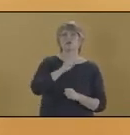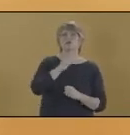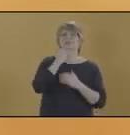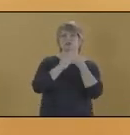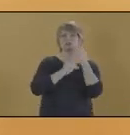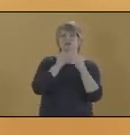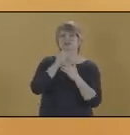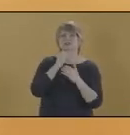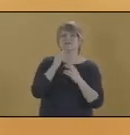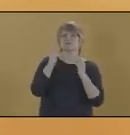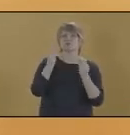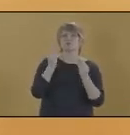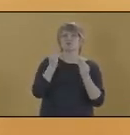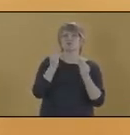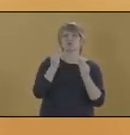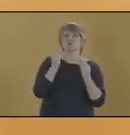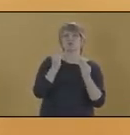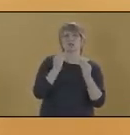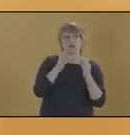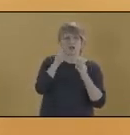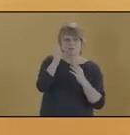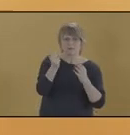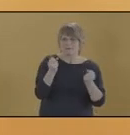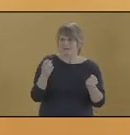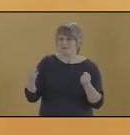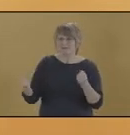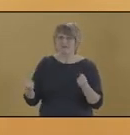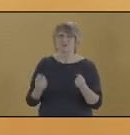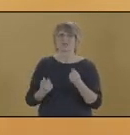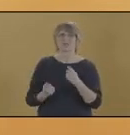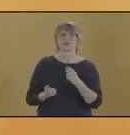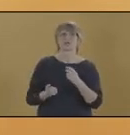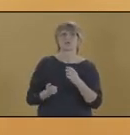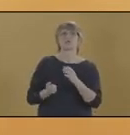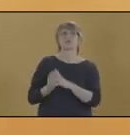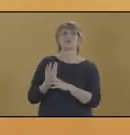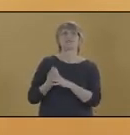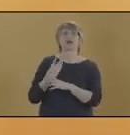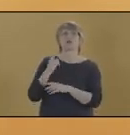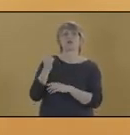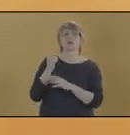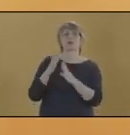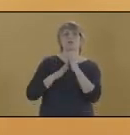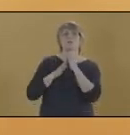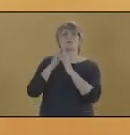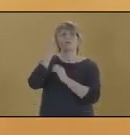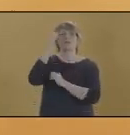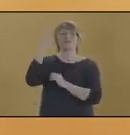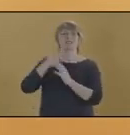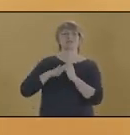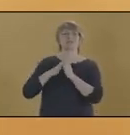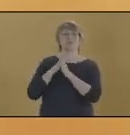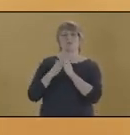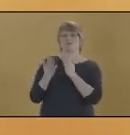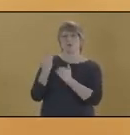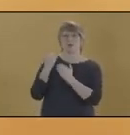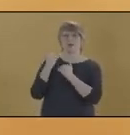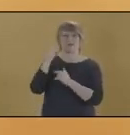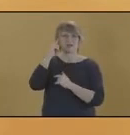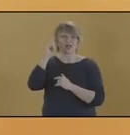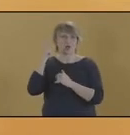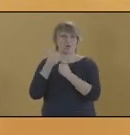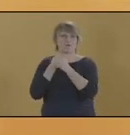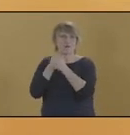und aber auch beispielsweise Ursachen und Motive aufarbeitet. Warum glauben denn Menschen an Verschwörungstheorien? Warum ist es wichtig, dass